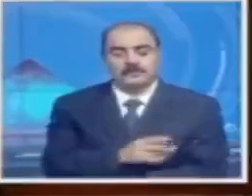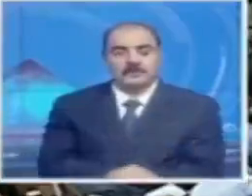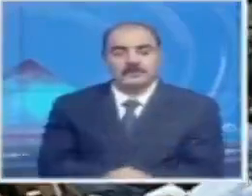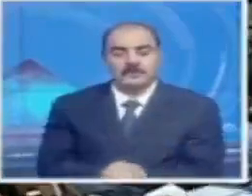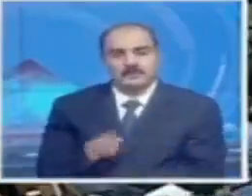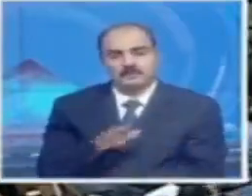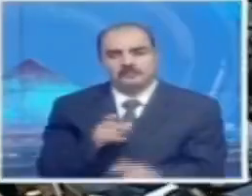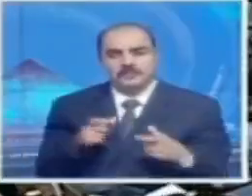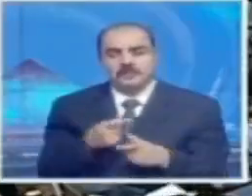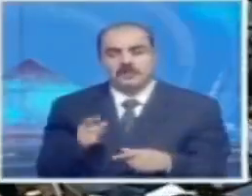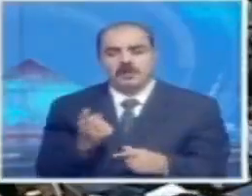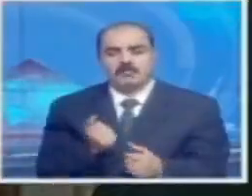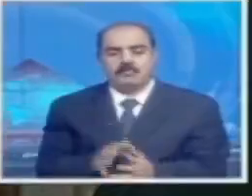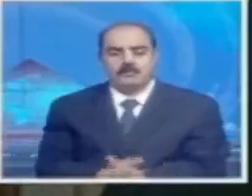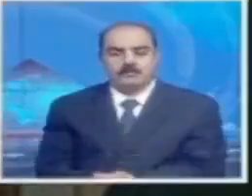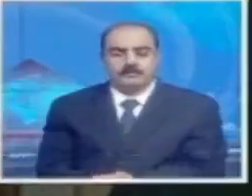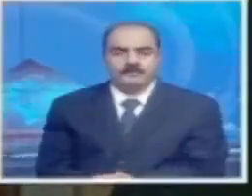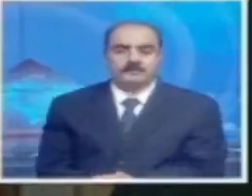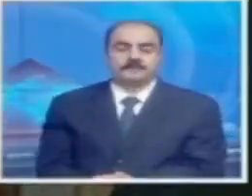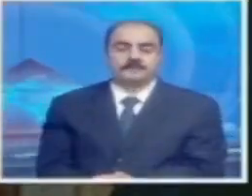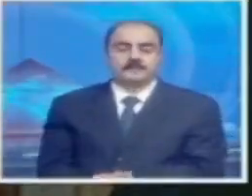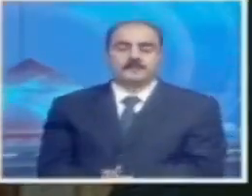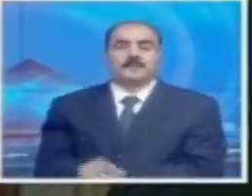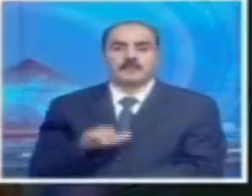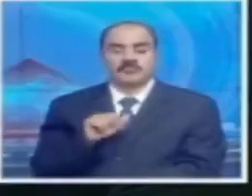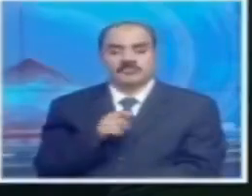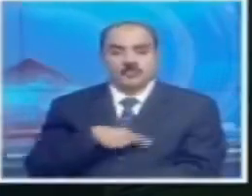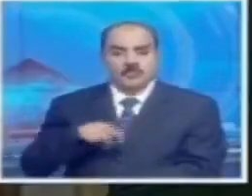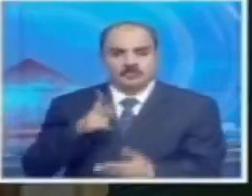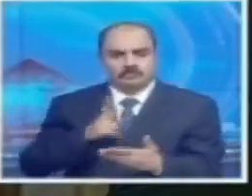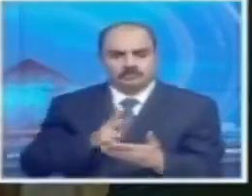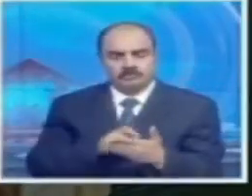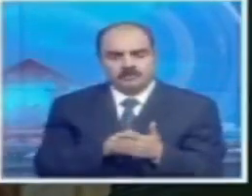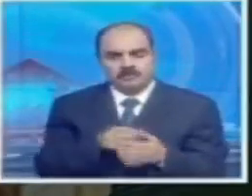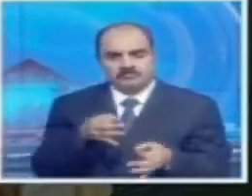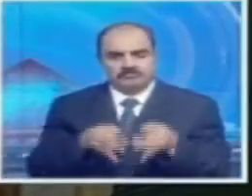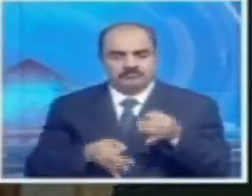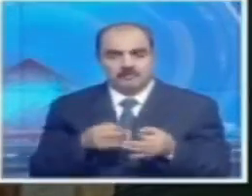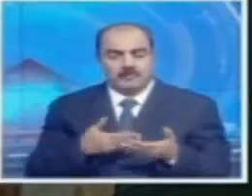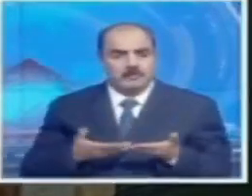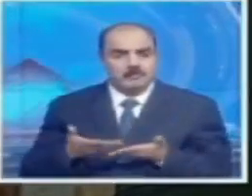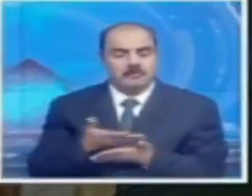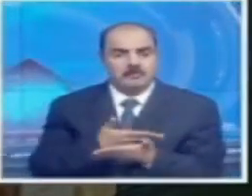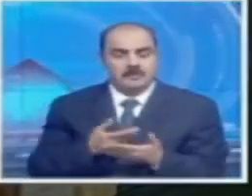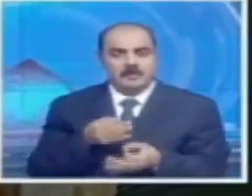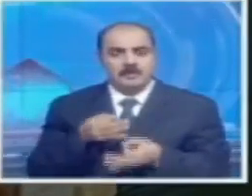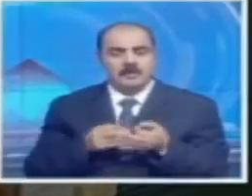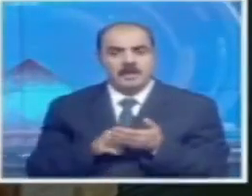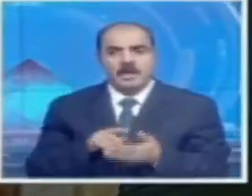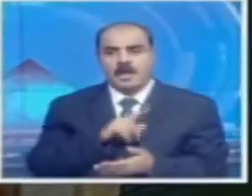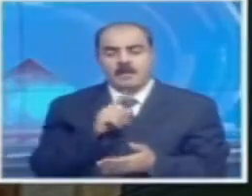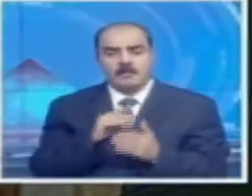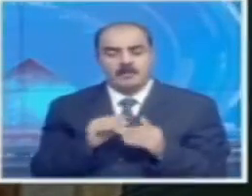خلال جلسة يوم غد. مناقشة مجلس النواب لمشروع خطة التنمية الاقتصادية والاجتماعية ومشروع الموازنة العامة